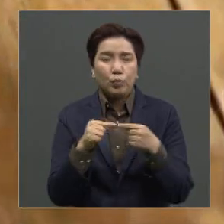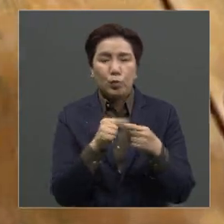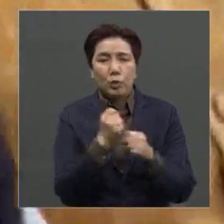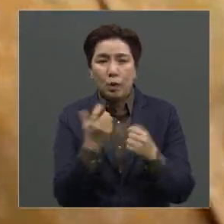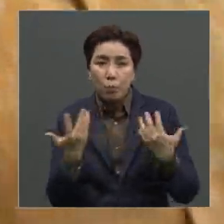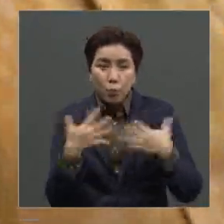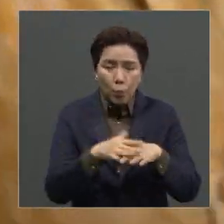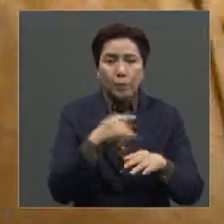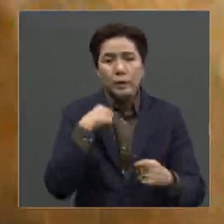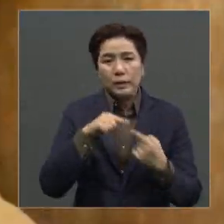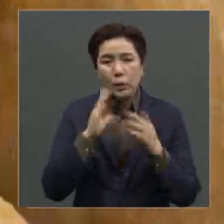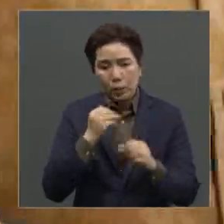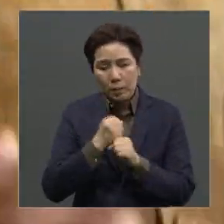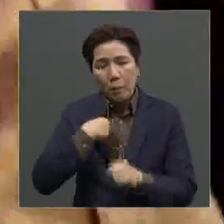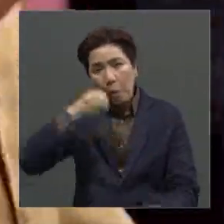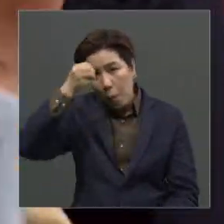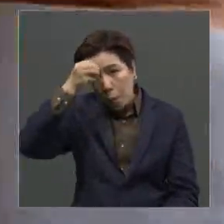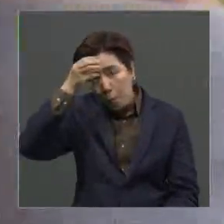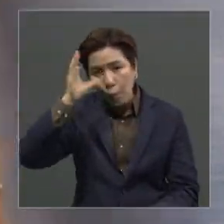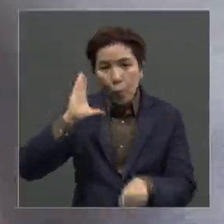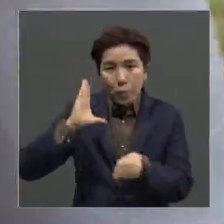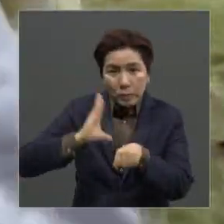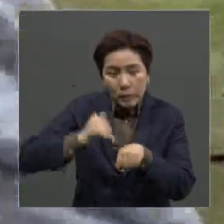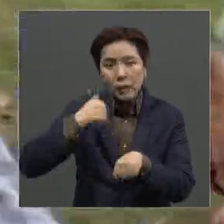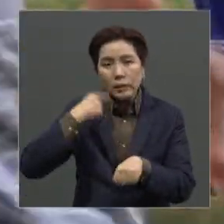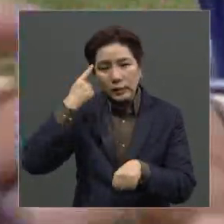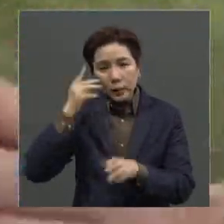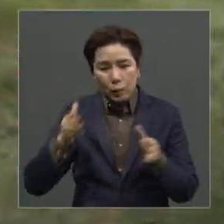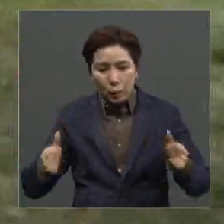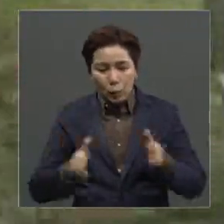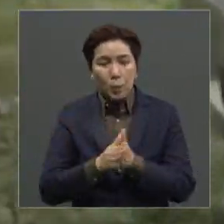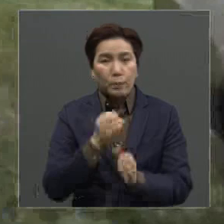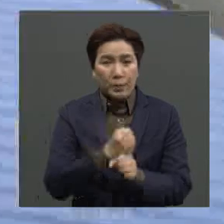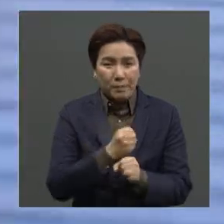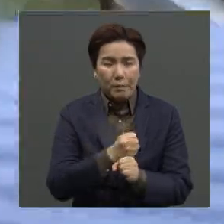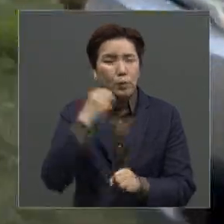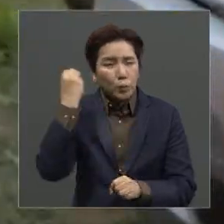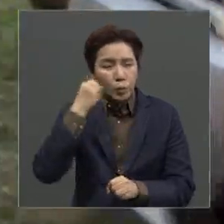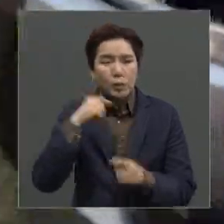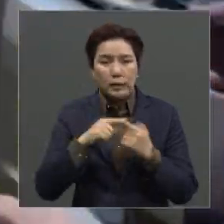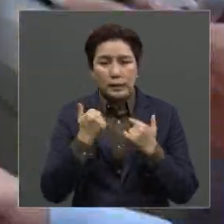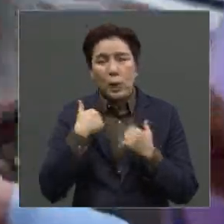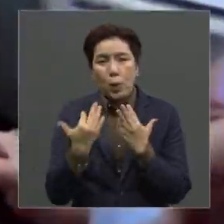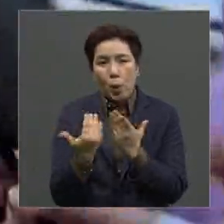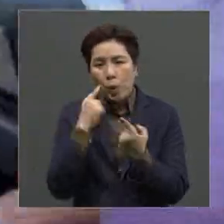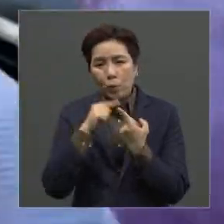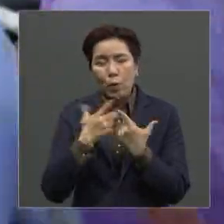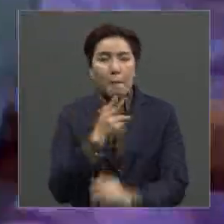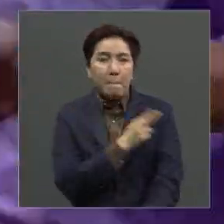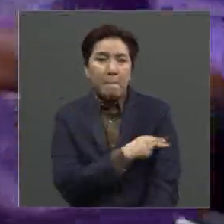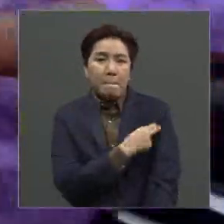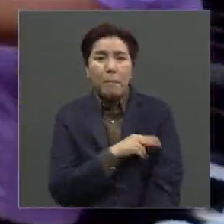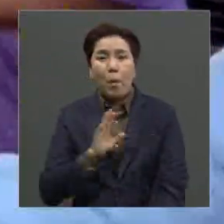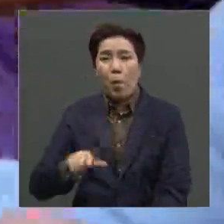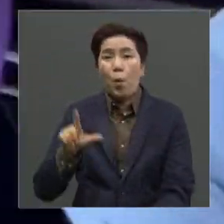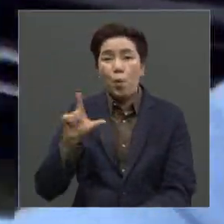กันโดยจะนำผู้ที่มีความรู้คววามเชี่ยวชาญมาร่วมเป็นพนักงานสอบสวนแต่ว่าตอนนี้เนี่ยอาจจะต้องรอให้แพทย์ประจำตัวของลุง